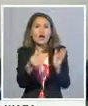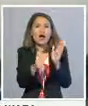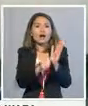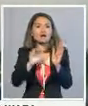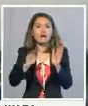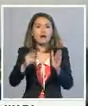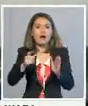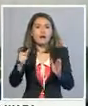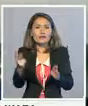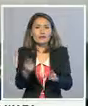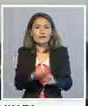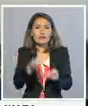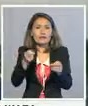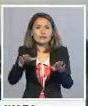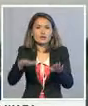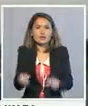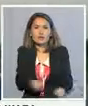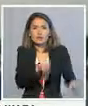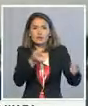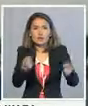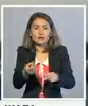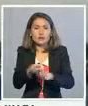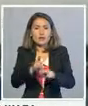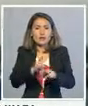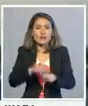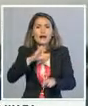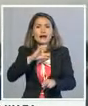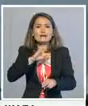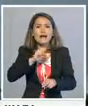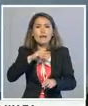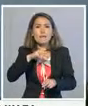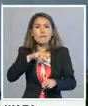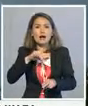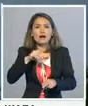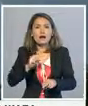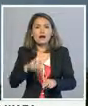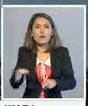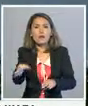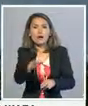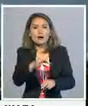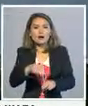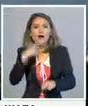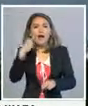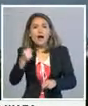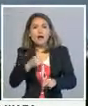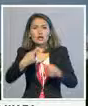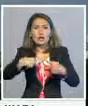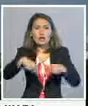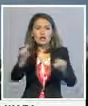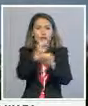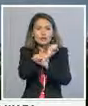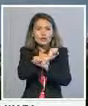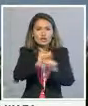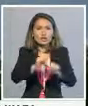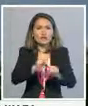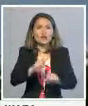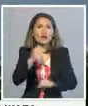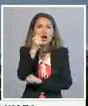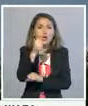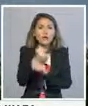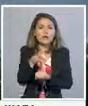тұрғын өзге жаққа көшірілген. Бұған дейін кейбір ақпарат құралдары Самара облысы аумағындағы әскери қоймалардың бірінде болған жарылыста полигонда жұмыс істеп